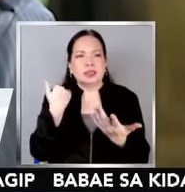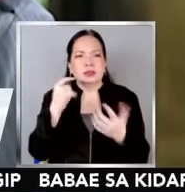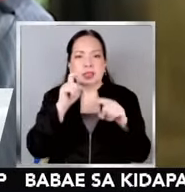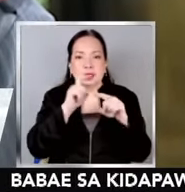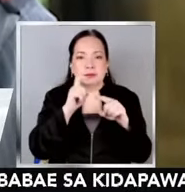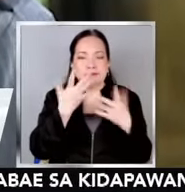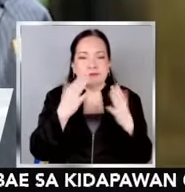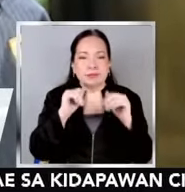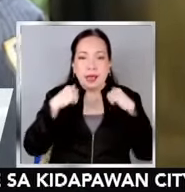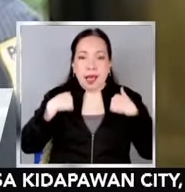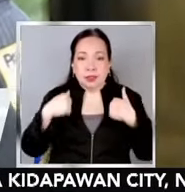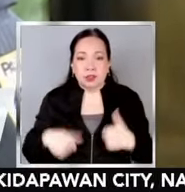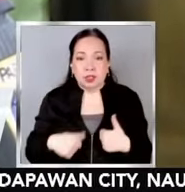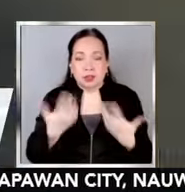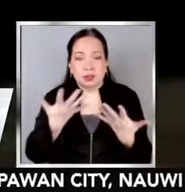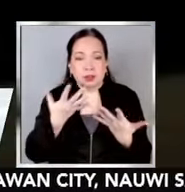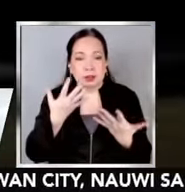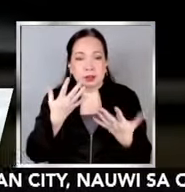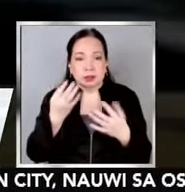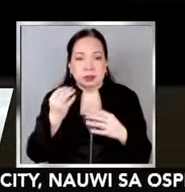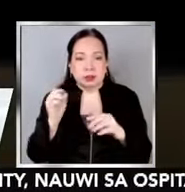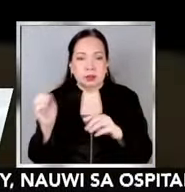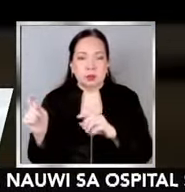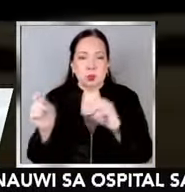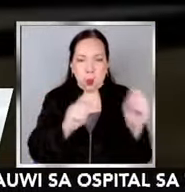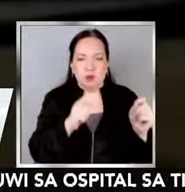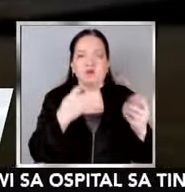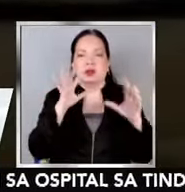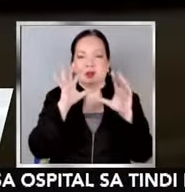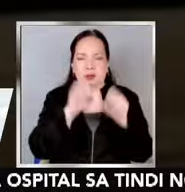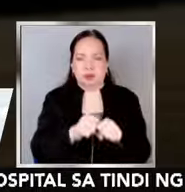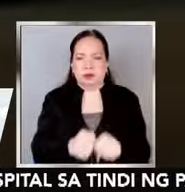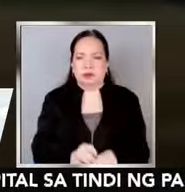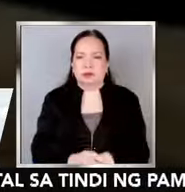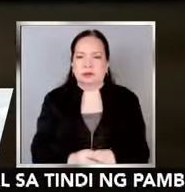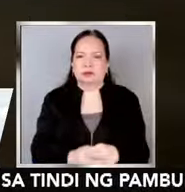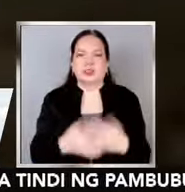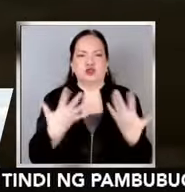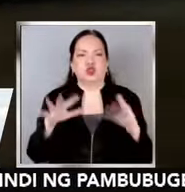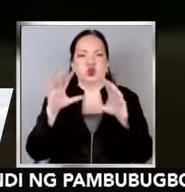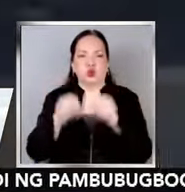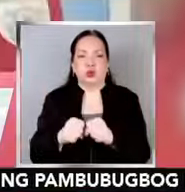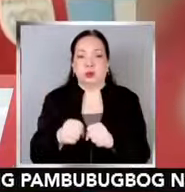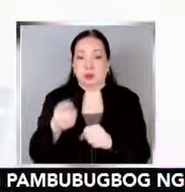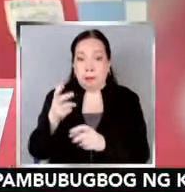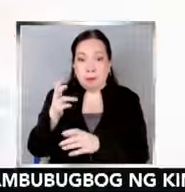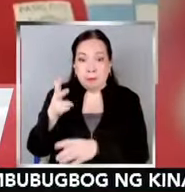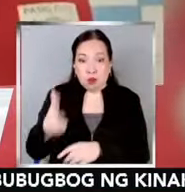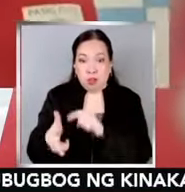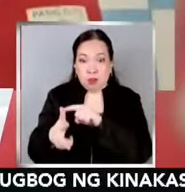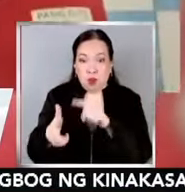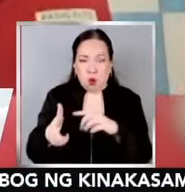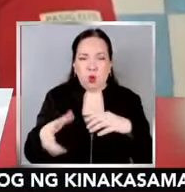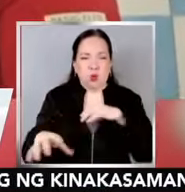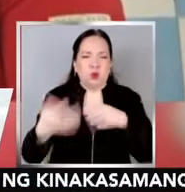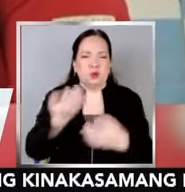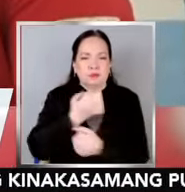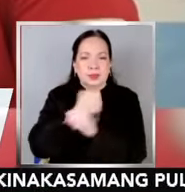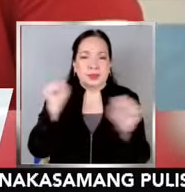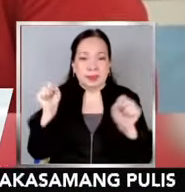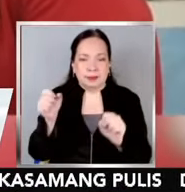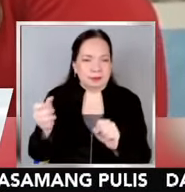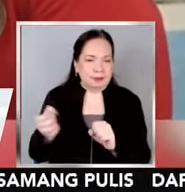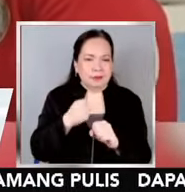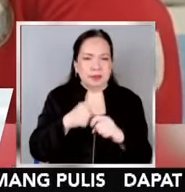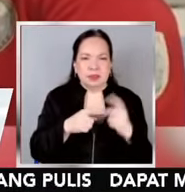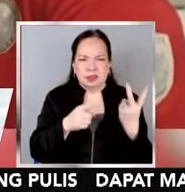po, nahuli po siya. Huli na. Na-recover ang motorsiklo sa mga suspect na sina Jake Cassing at Angelo